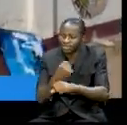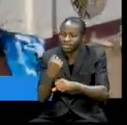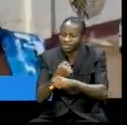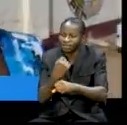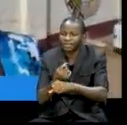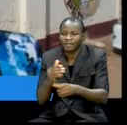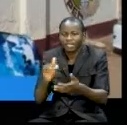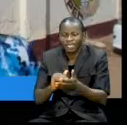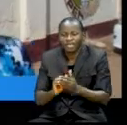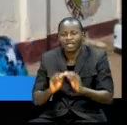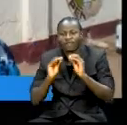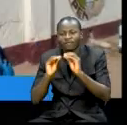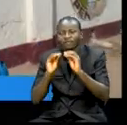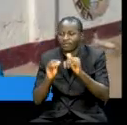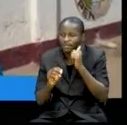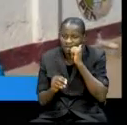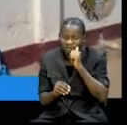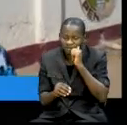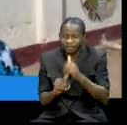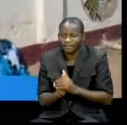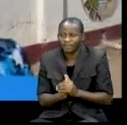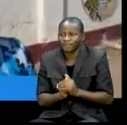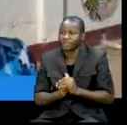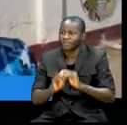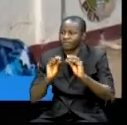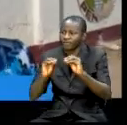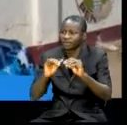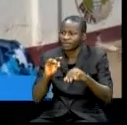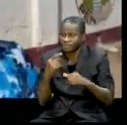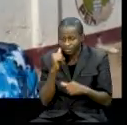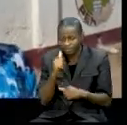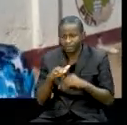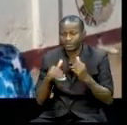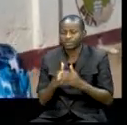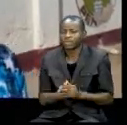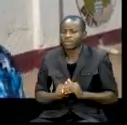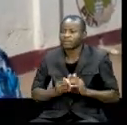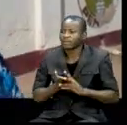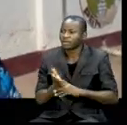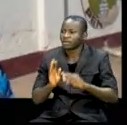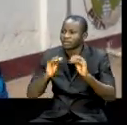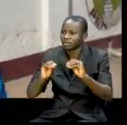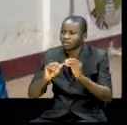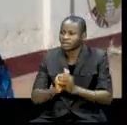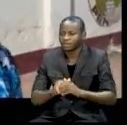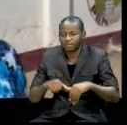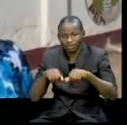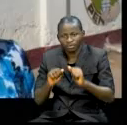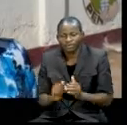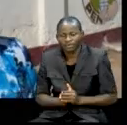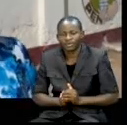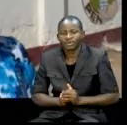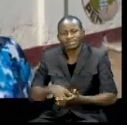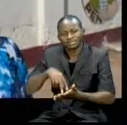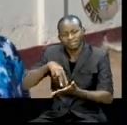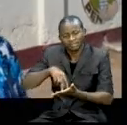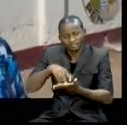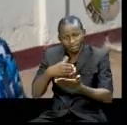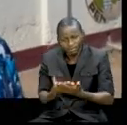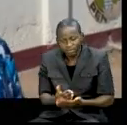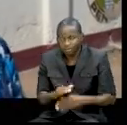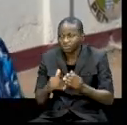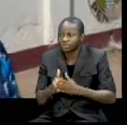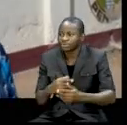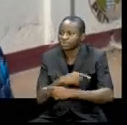en formant la femme, en formant vraiment les fidèles de l'Église. Par des enseignements, nous devons les affermir tous les jours